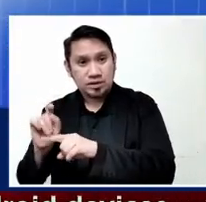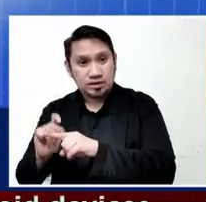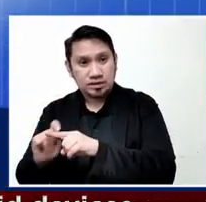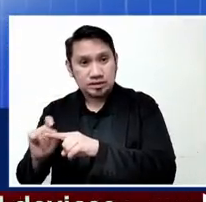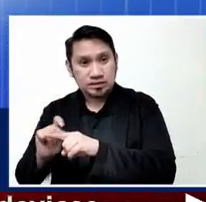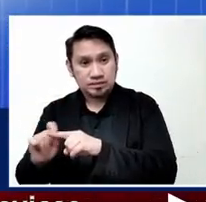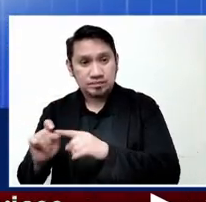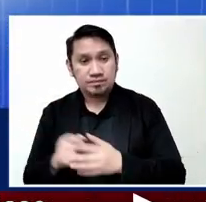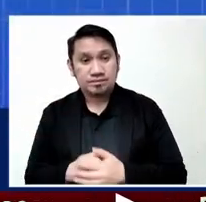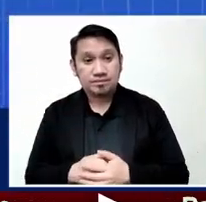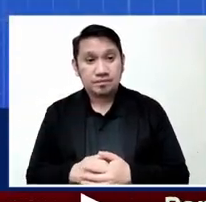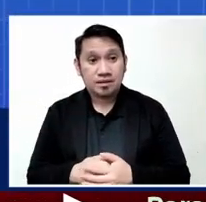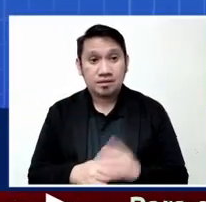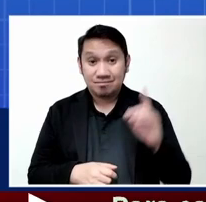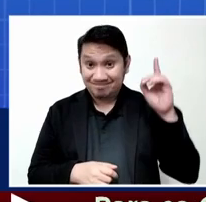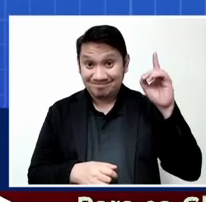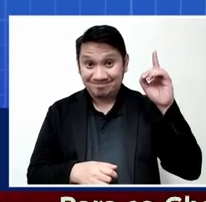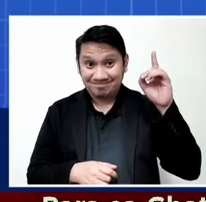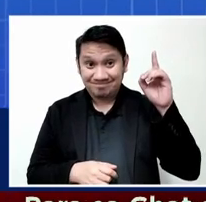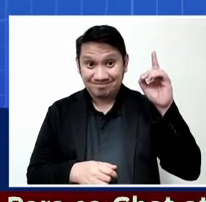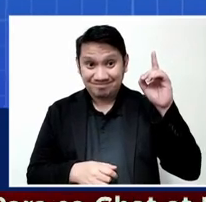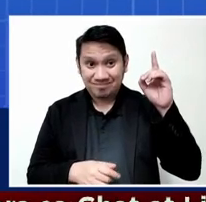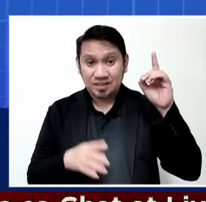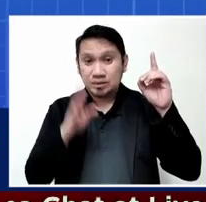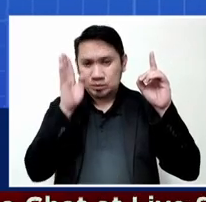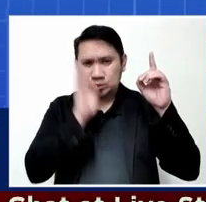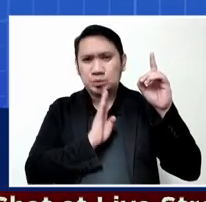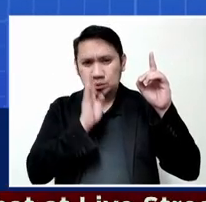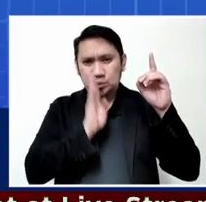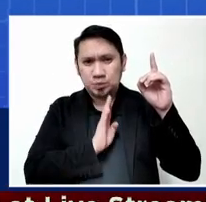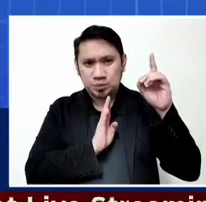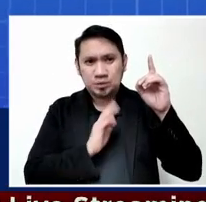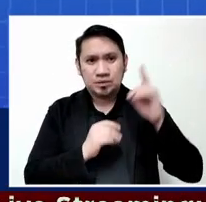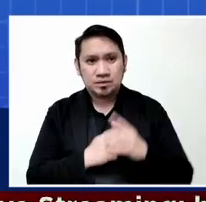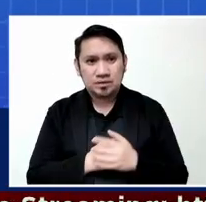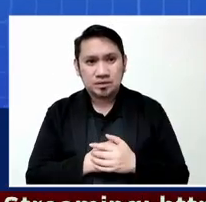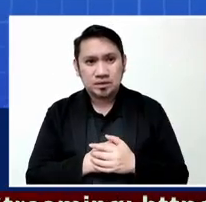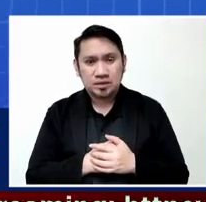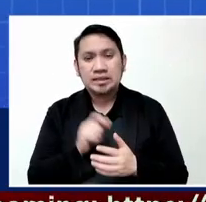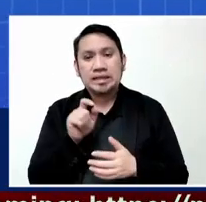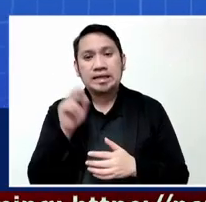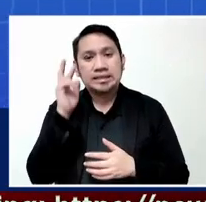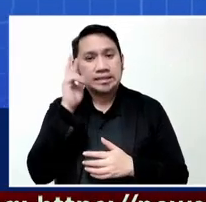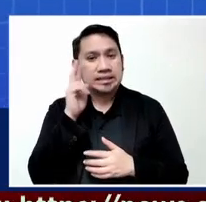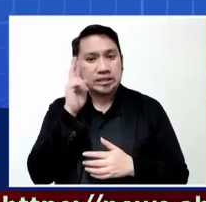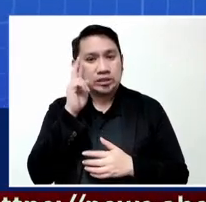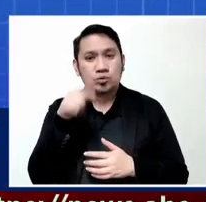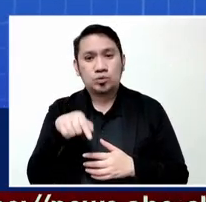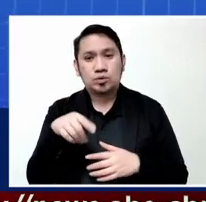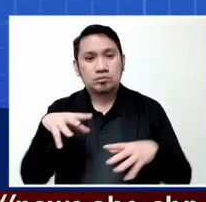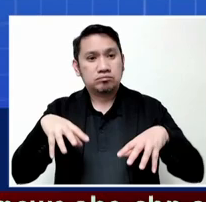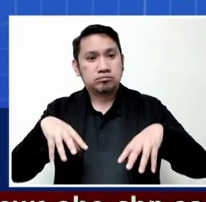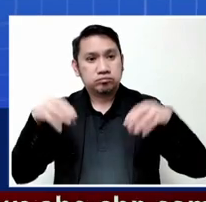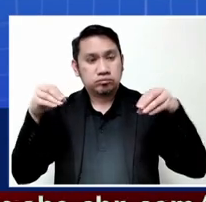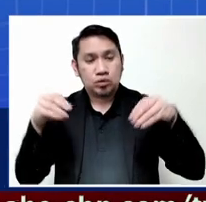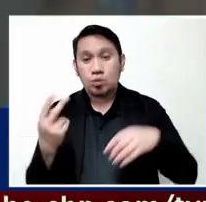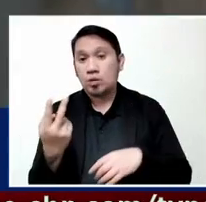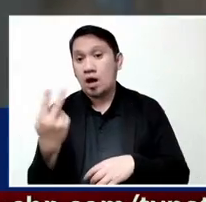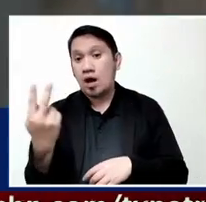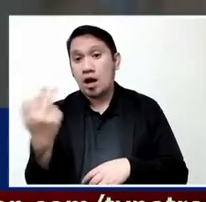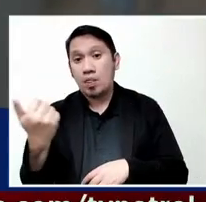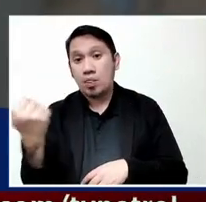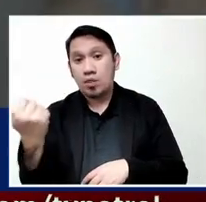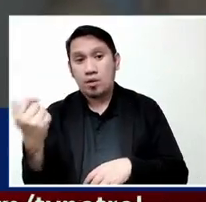Kahapon, unang bumagsak ang 230 kV transmission line na nagresulta sa pagpalya naman ng dalawang malalaking